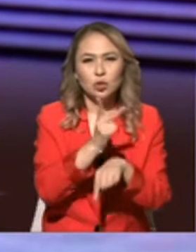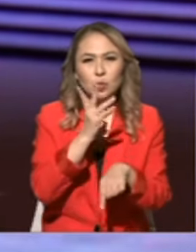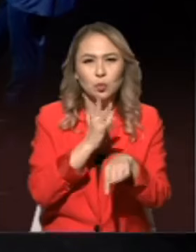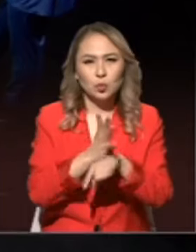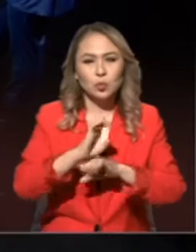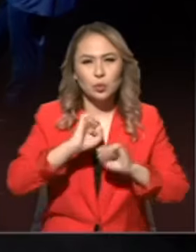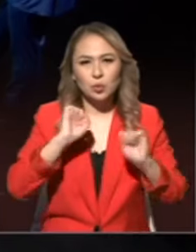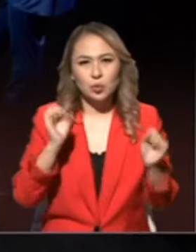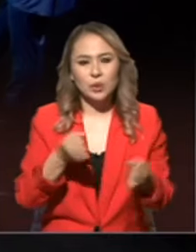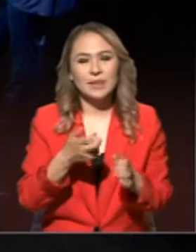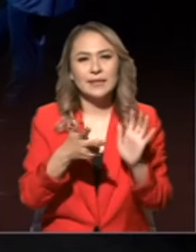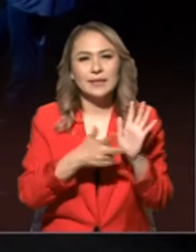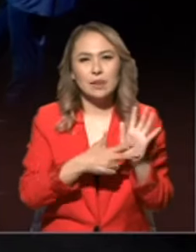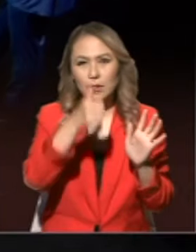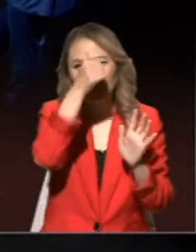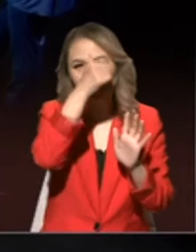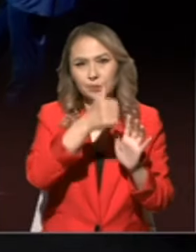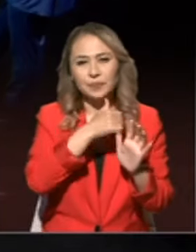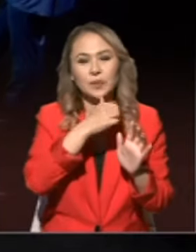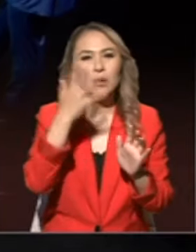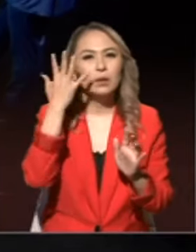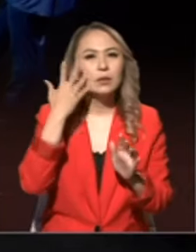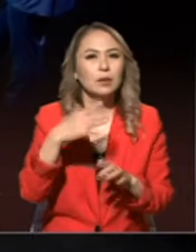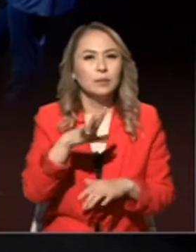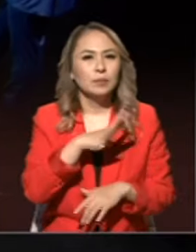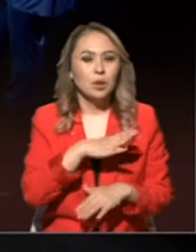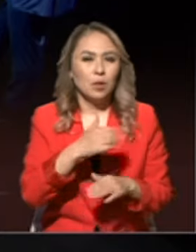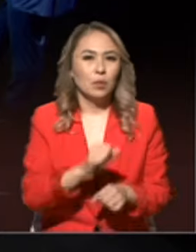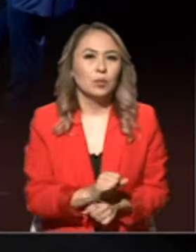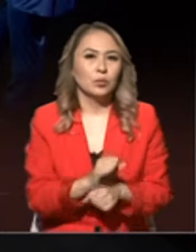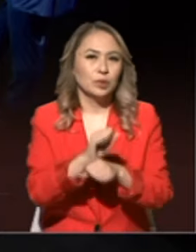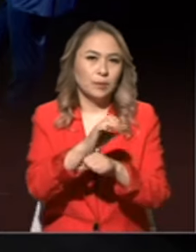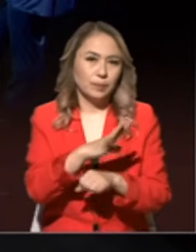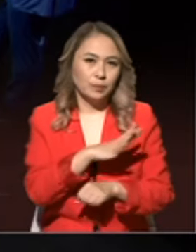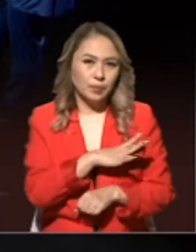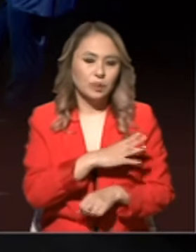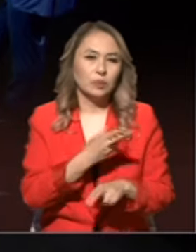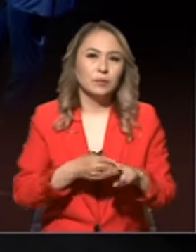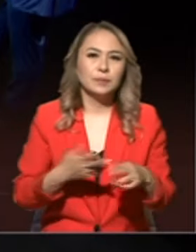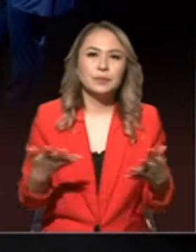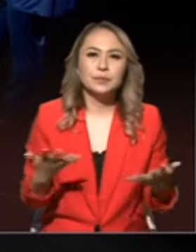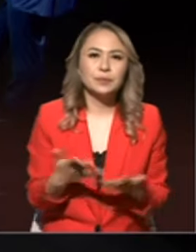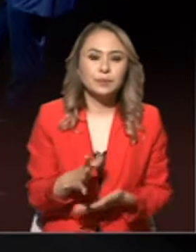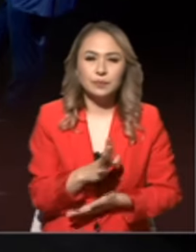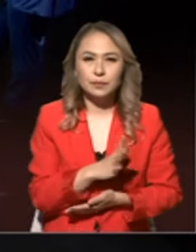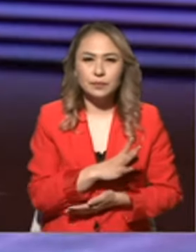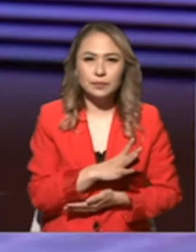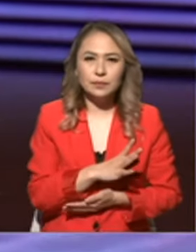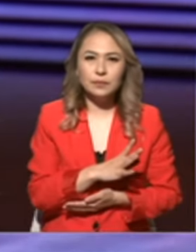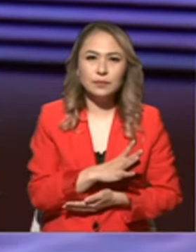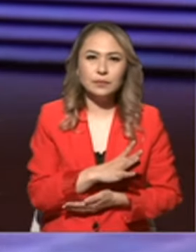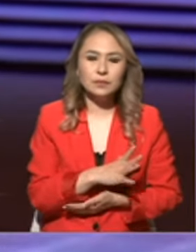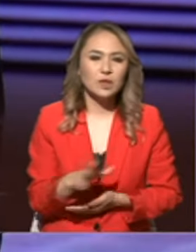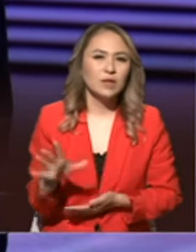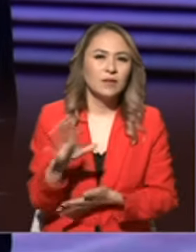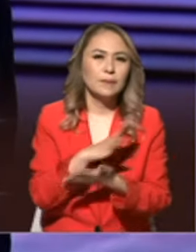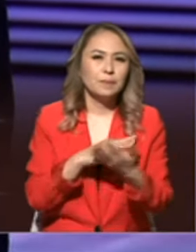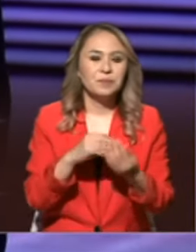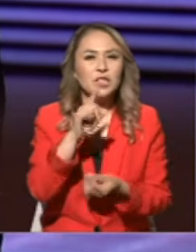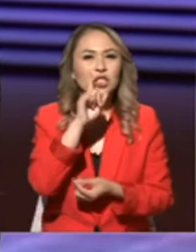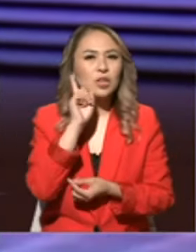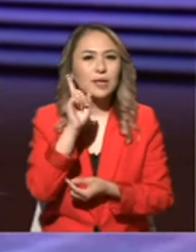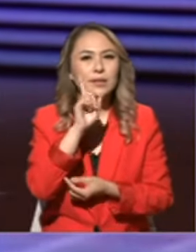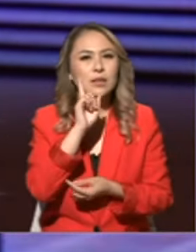жерлер, 8 ай қыс болатын жерлер болды. Бірақ оны көтерді ғой. Көтергенде қалай көтерді? Ол жерде көтергенде бүкіл